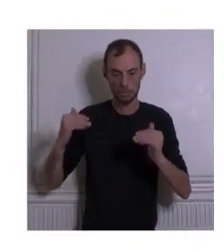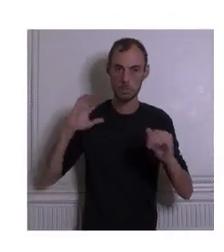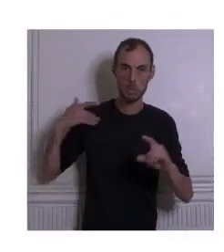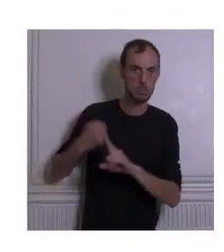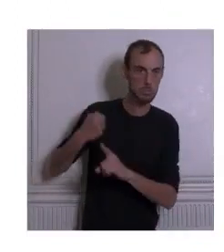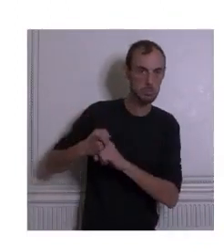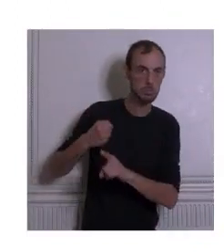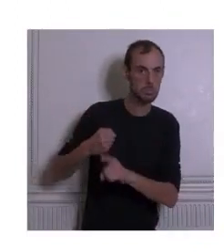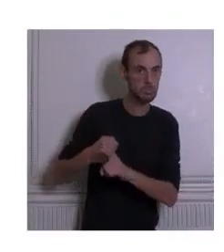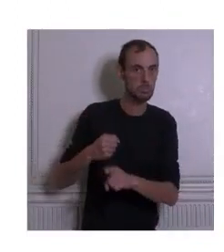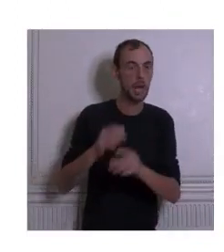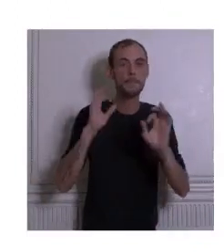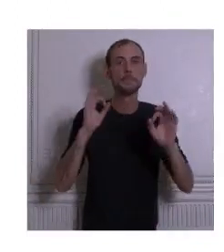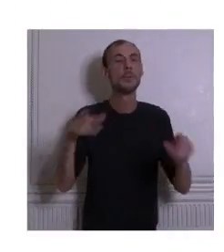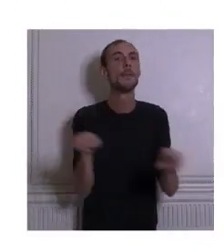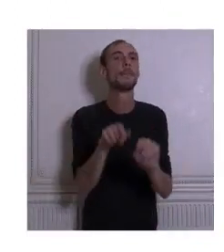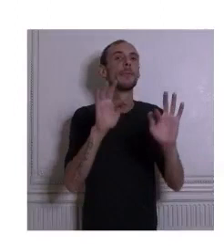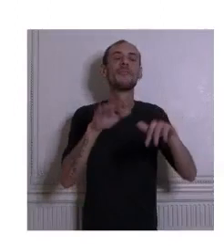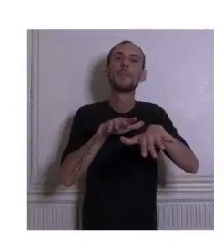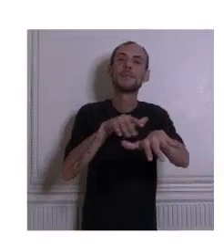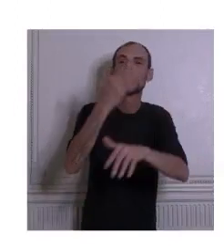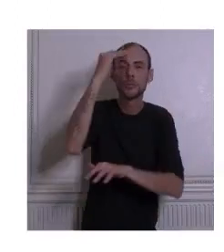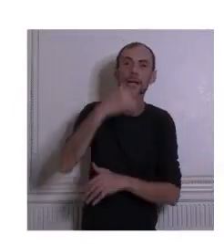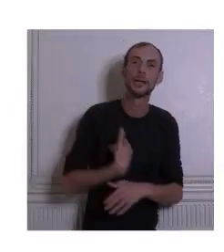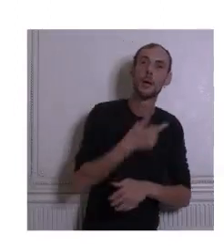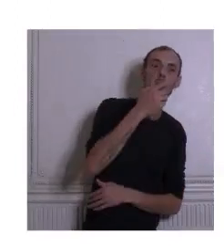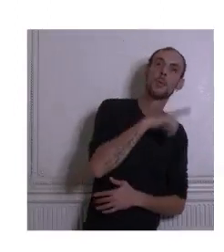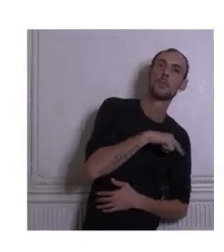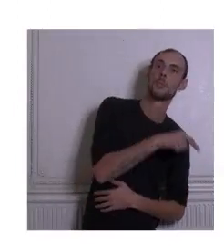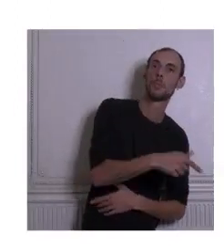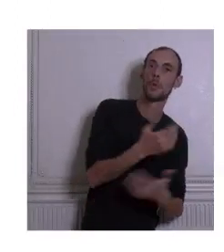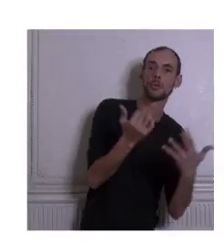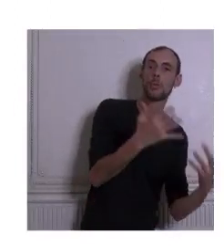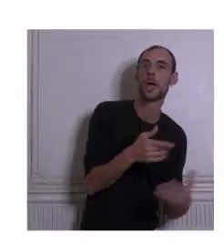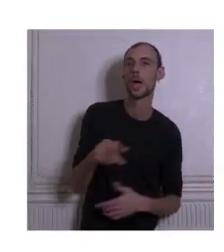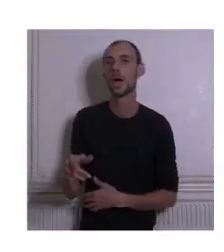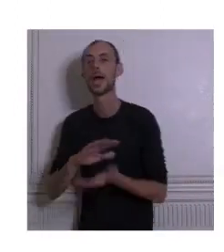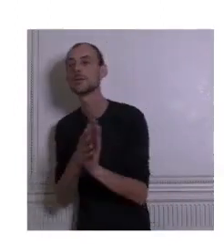la réouverture de cette gare. Donc cette motion avait tout son sens.